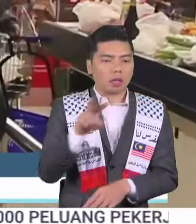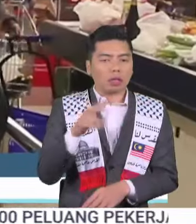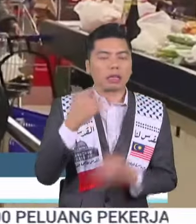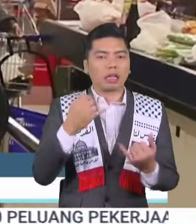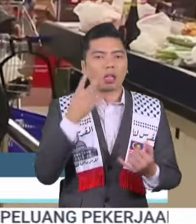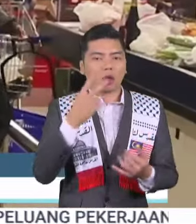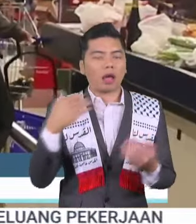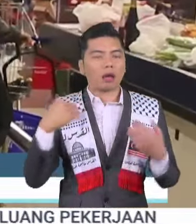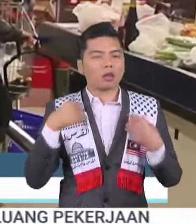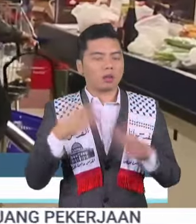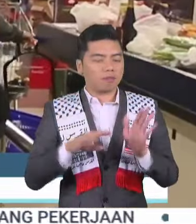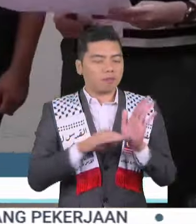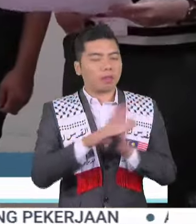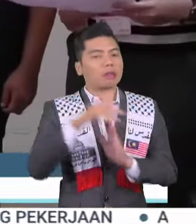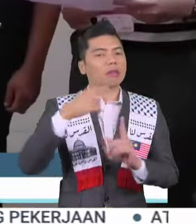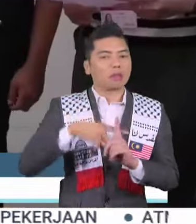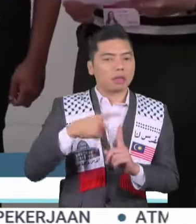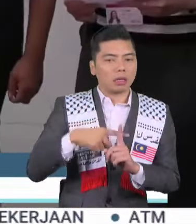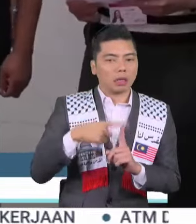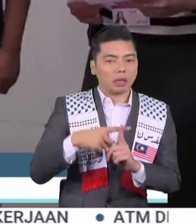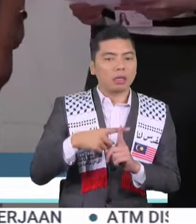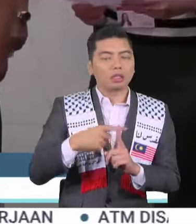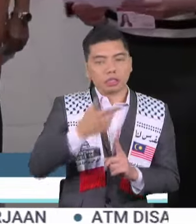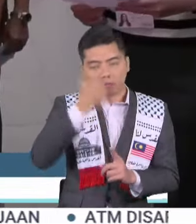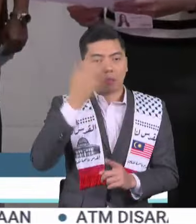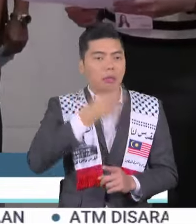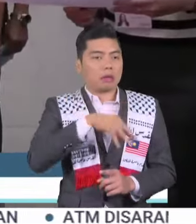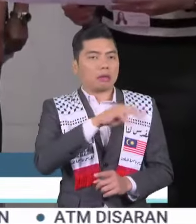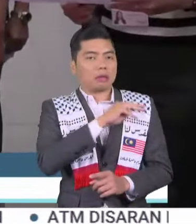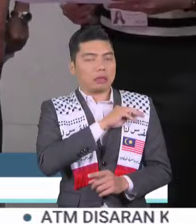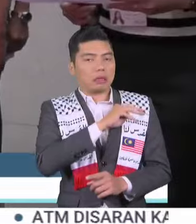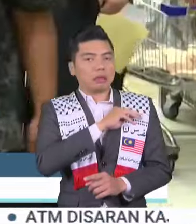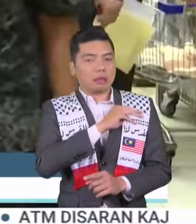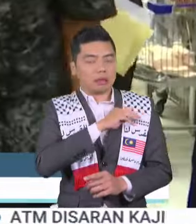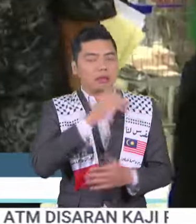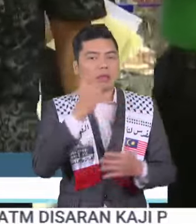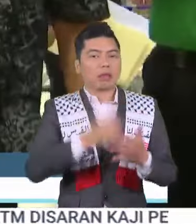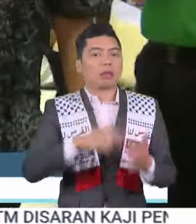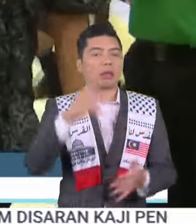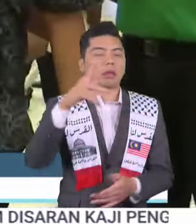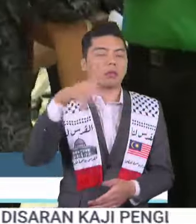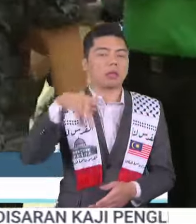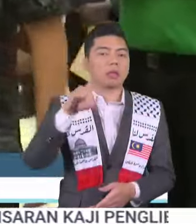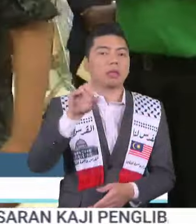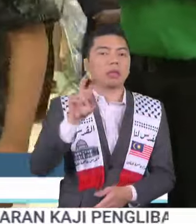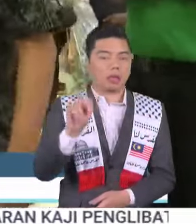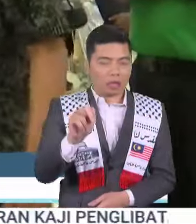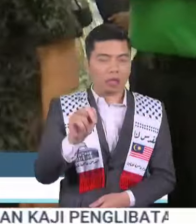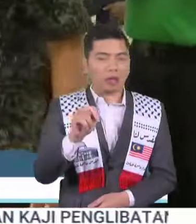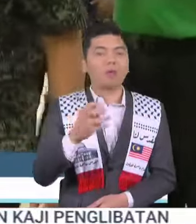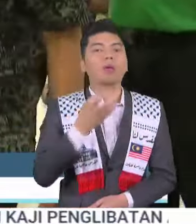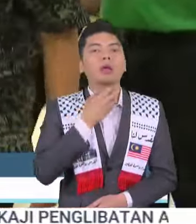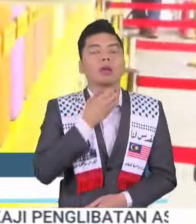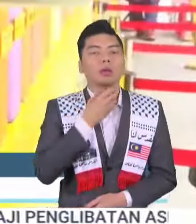semakin positif. Ia apabila Kementerian Perdagangan dan Kos Sara Hidup KPDN Perak